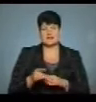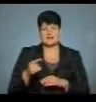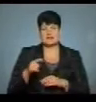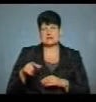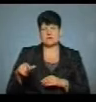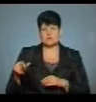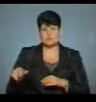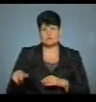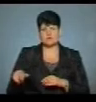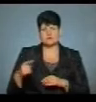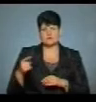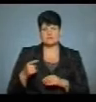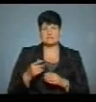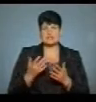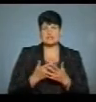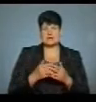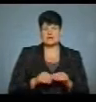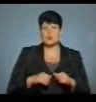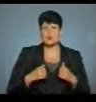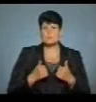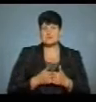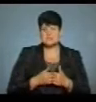тернополяни із Тернопільською кінокомісією.